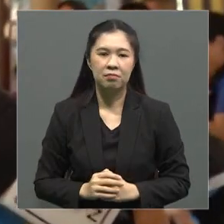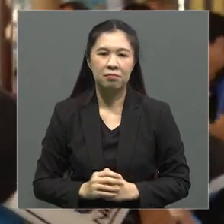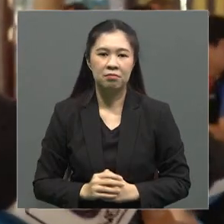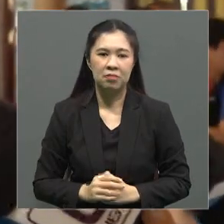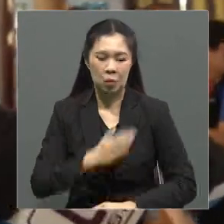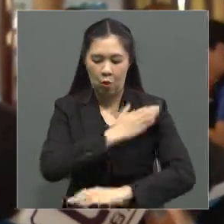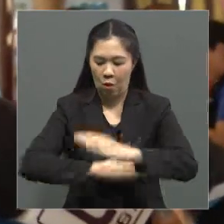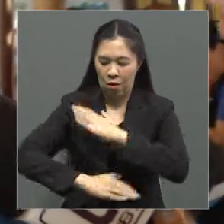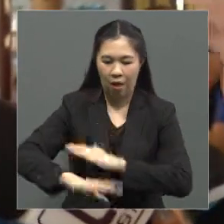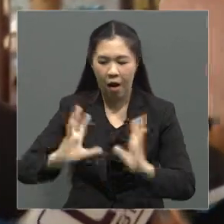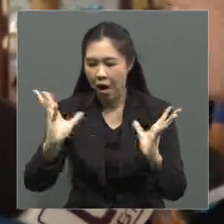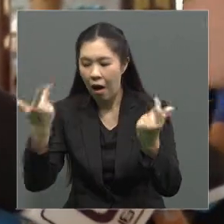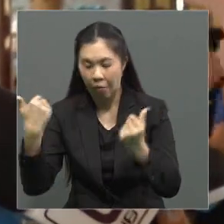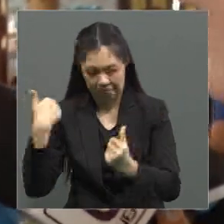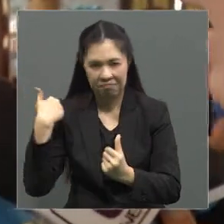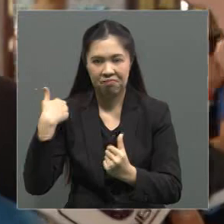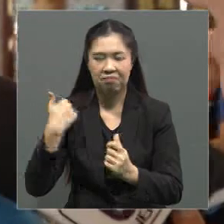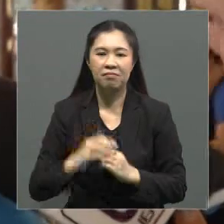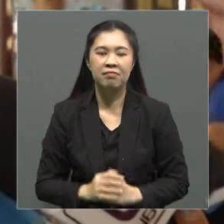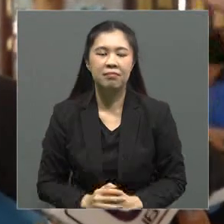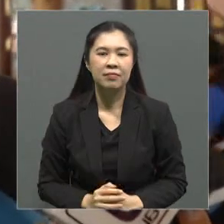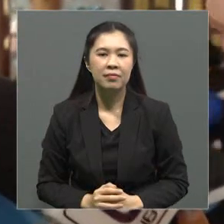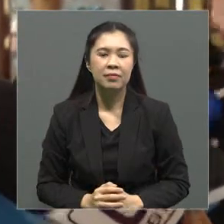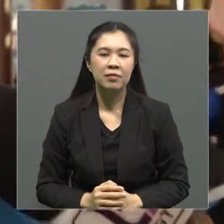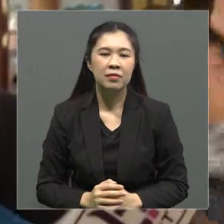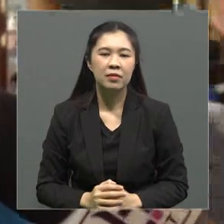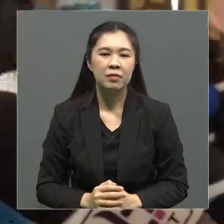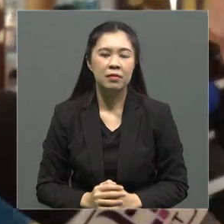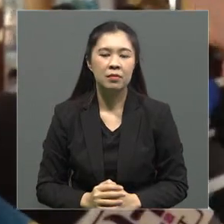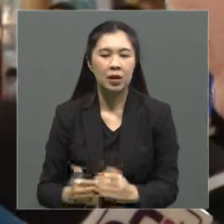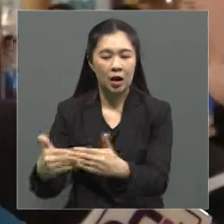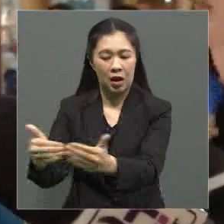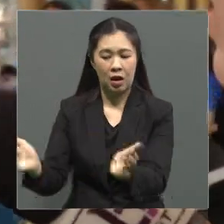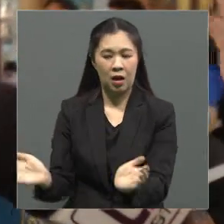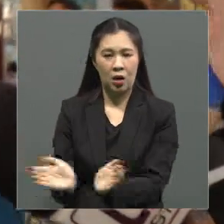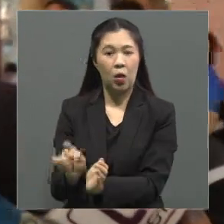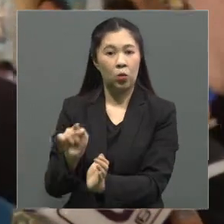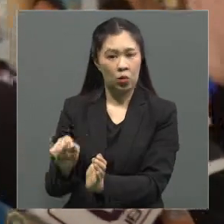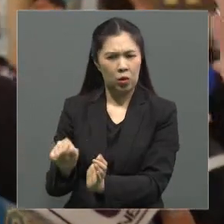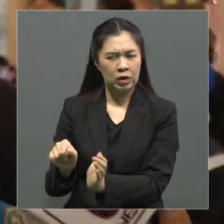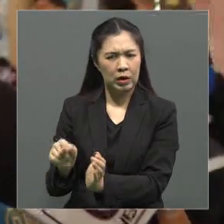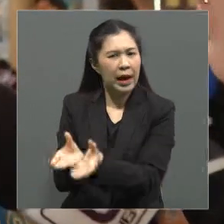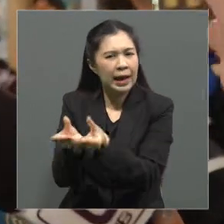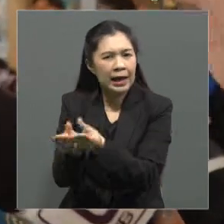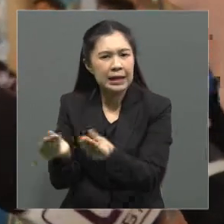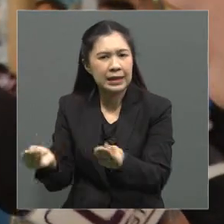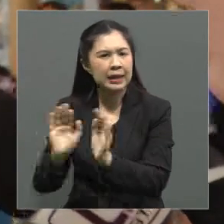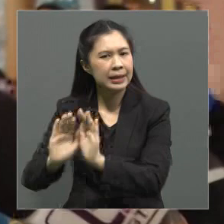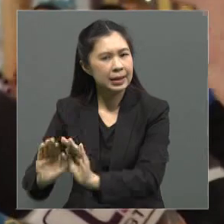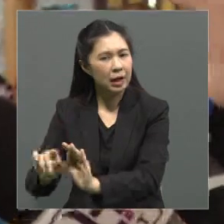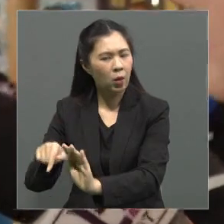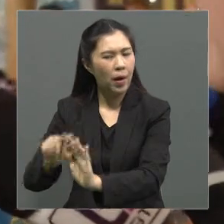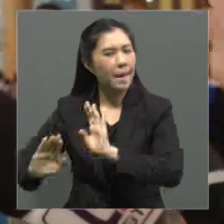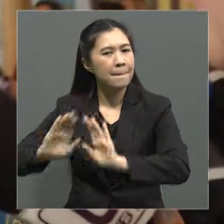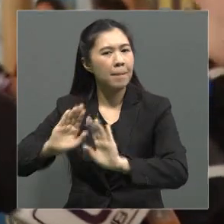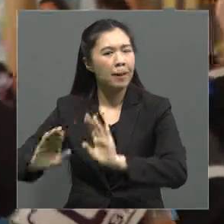ครบด้วยครับตัวหลุมต้องสงสัยเนี่ยค่ะมันสามารถว่ามีดินระเบิดได้ประมาณกี่ตันคอำนาจทำลาย